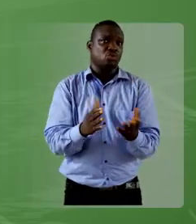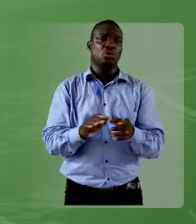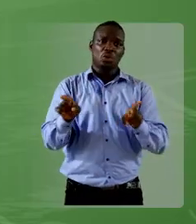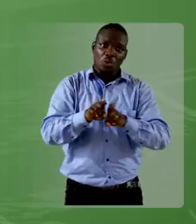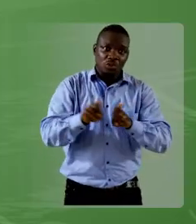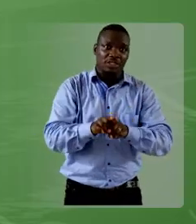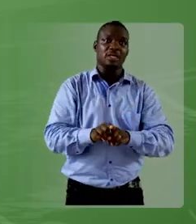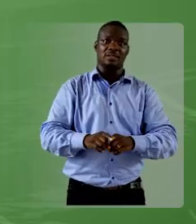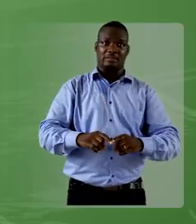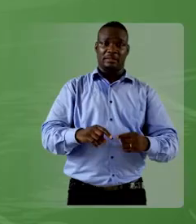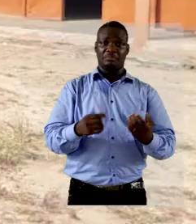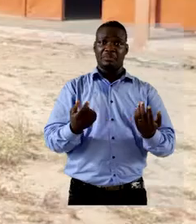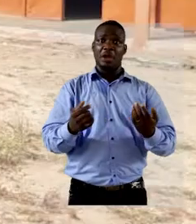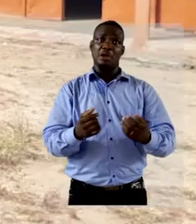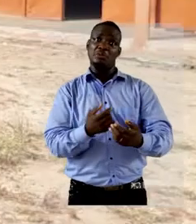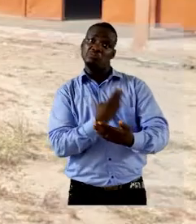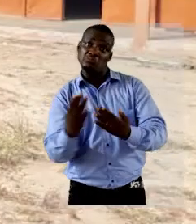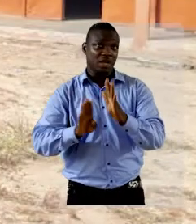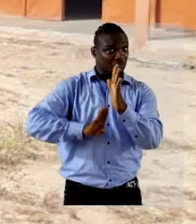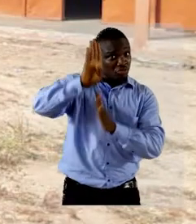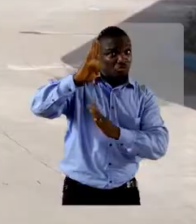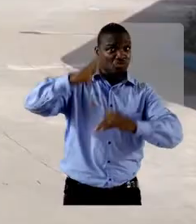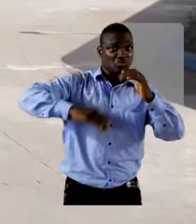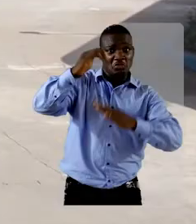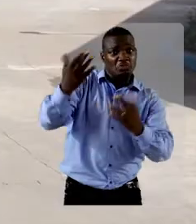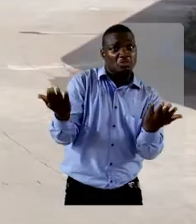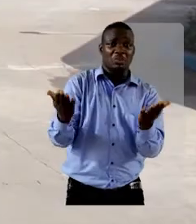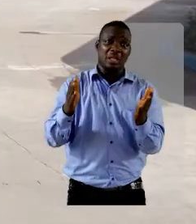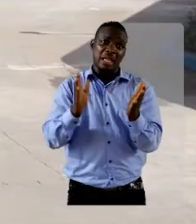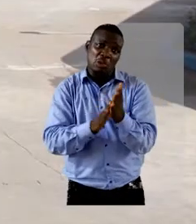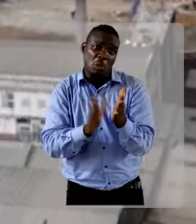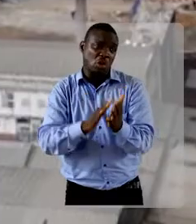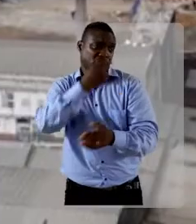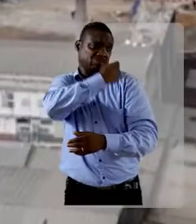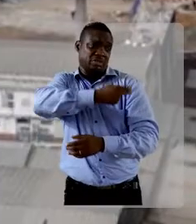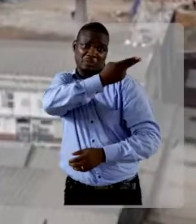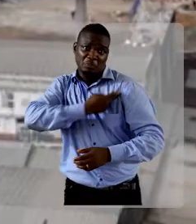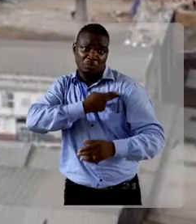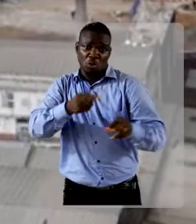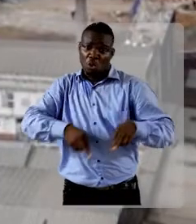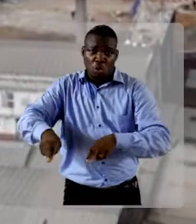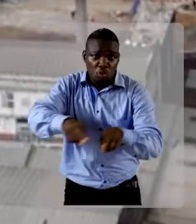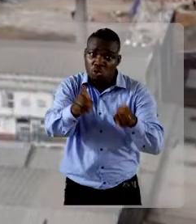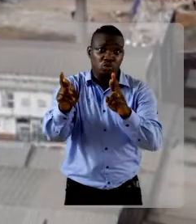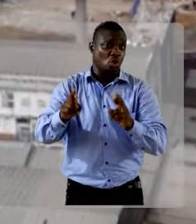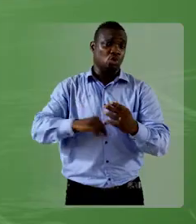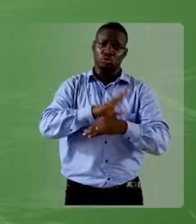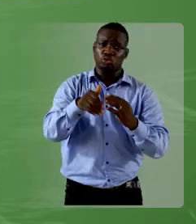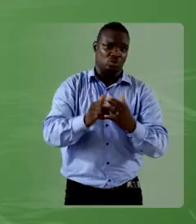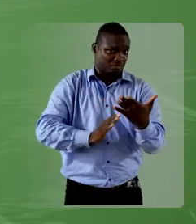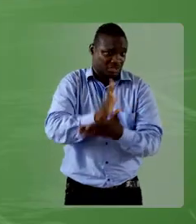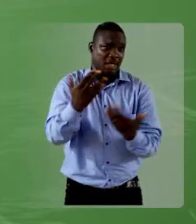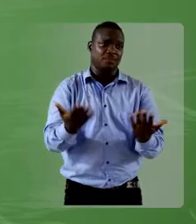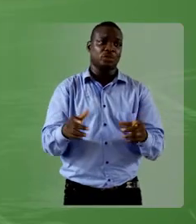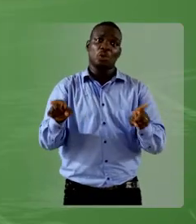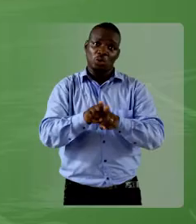des infrastructures, construction des écoles, construction des hôpitaux, construction des routes. Il y a